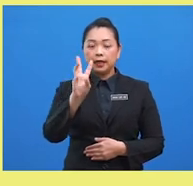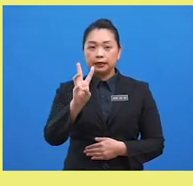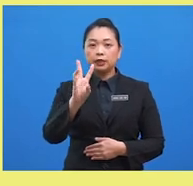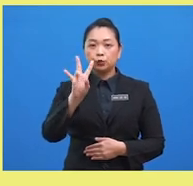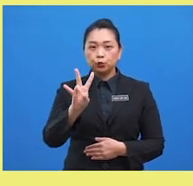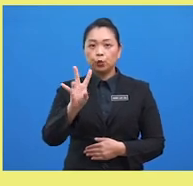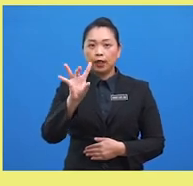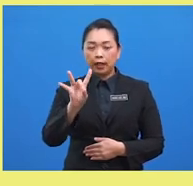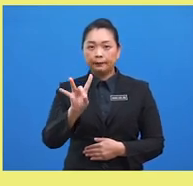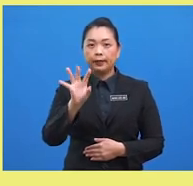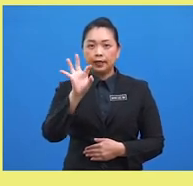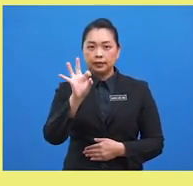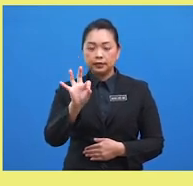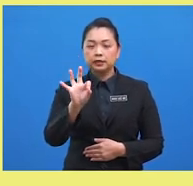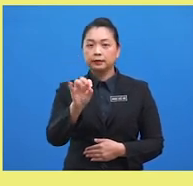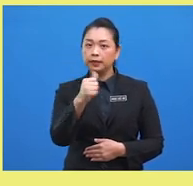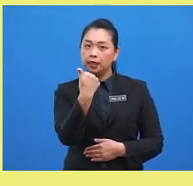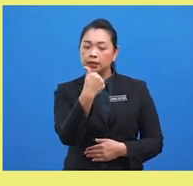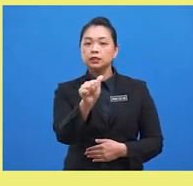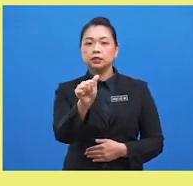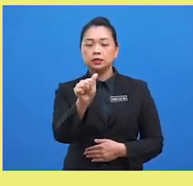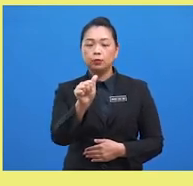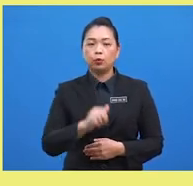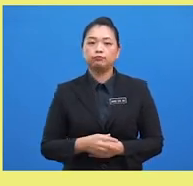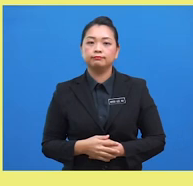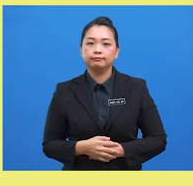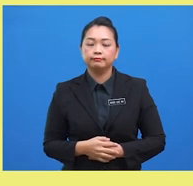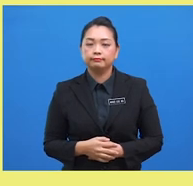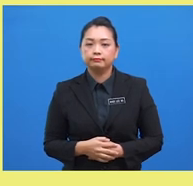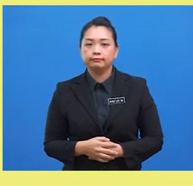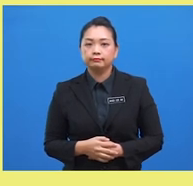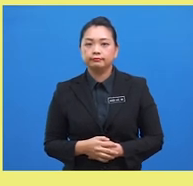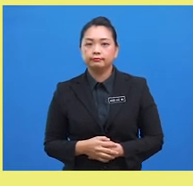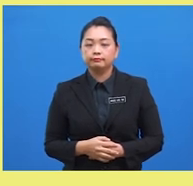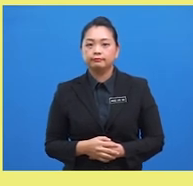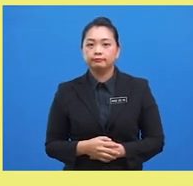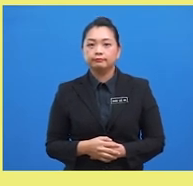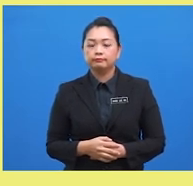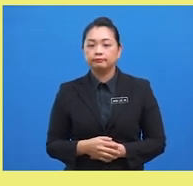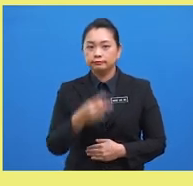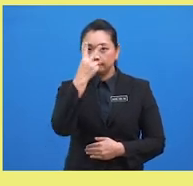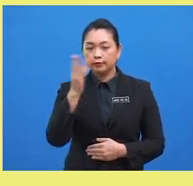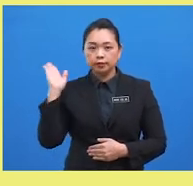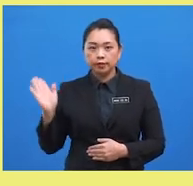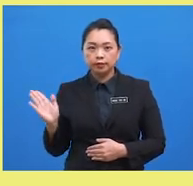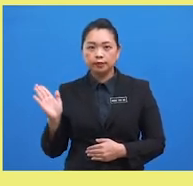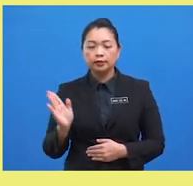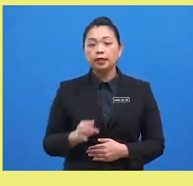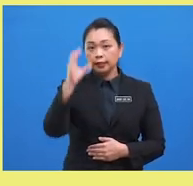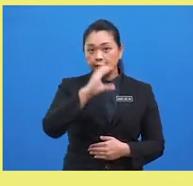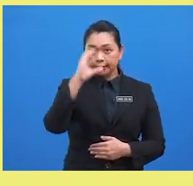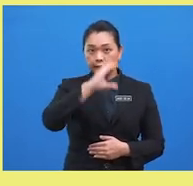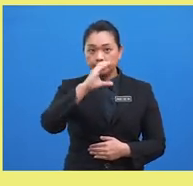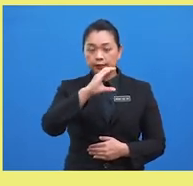6, 7, 8, 9, 10. Langkah kedua ialah